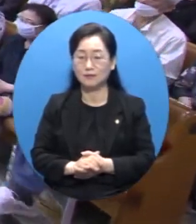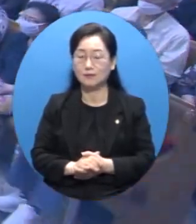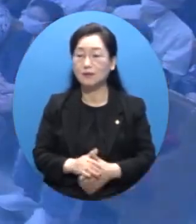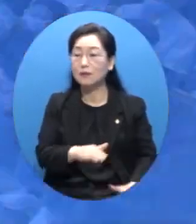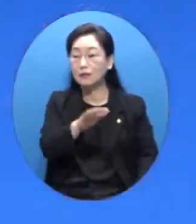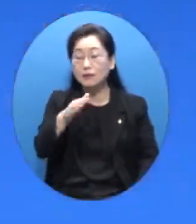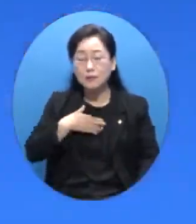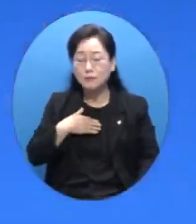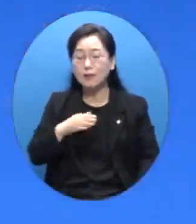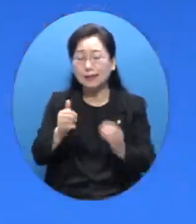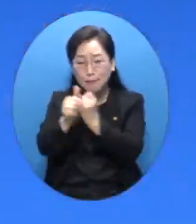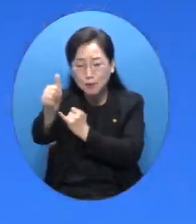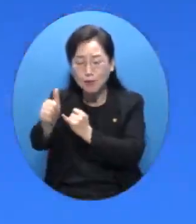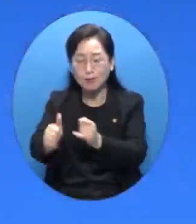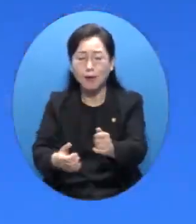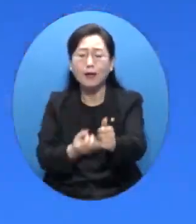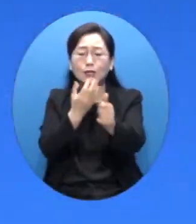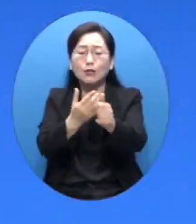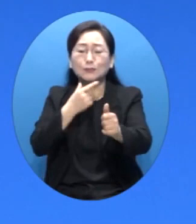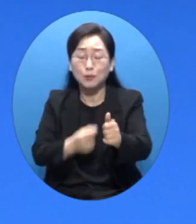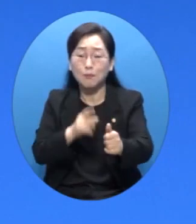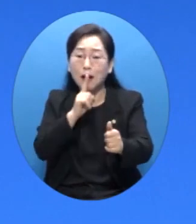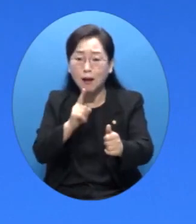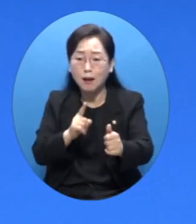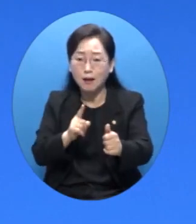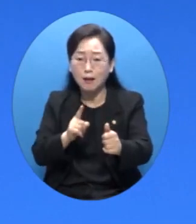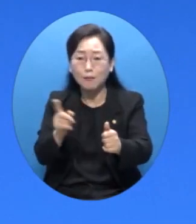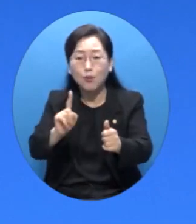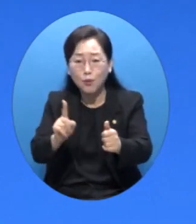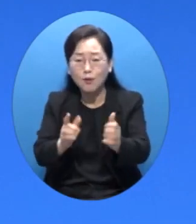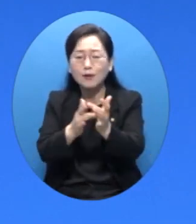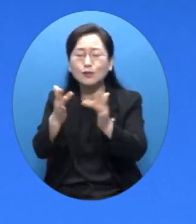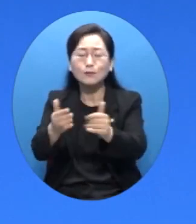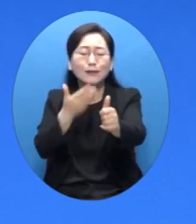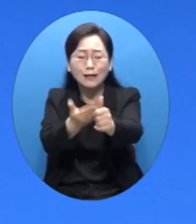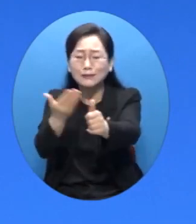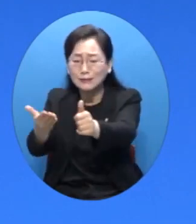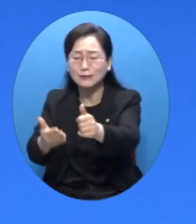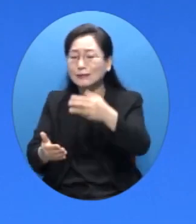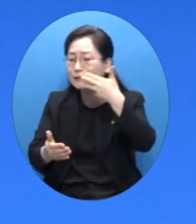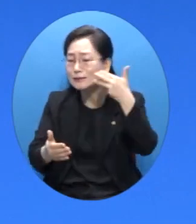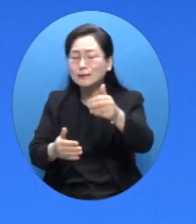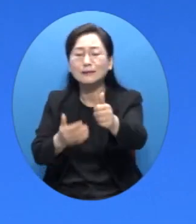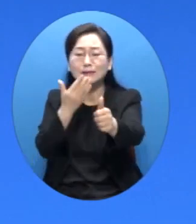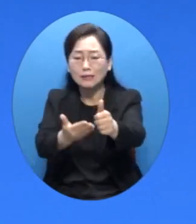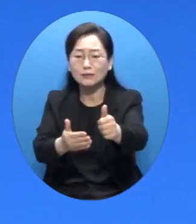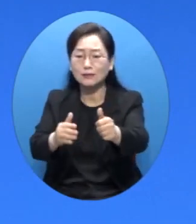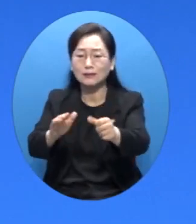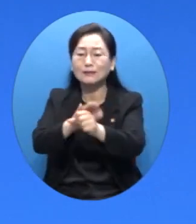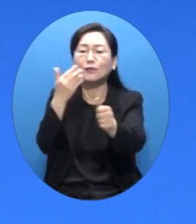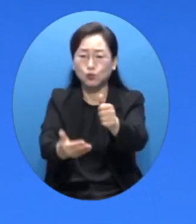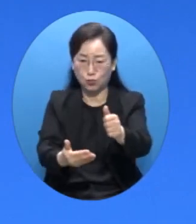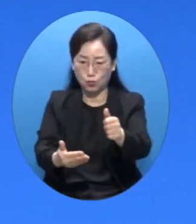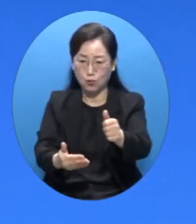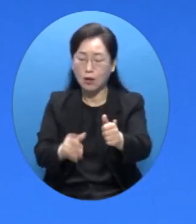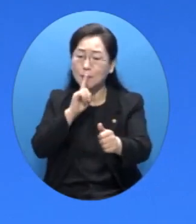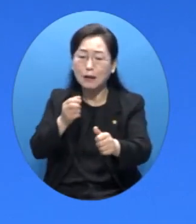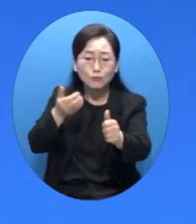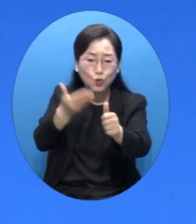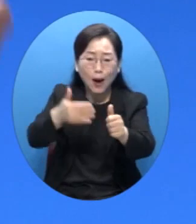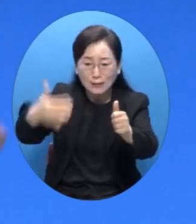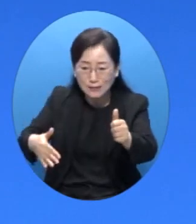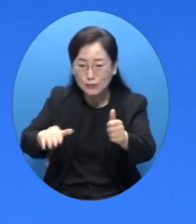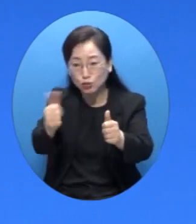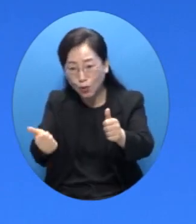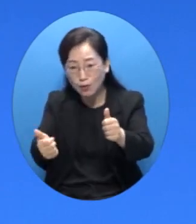우리 남편들이 그렇게 전하고 싶었던 말씀, Jesus loves you, 예수님이 당신을 사랑합니다, 이 말씀을 전하지 못하고 죽었기 때문에 우리가 대신 그